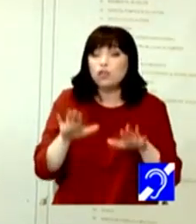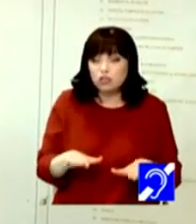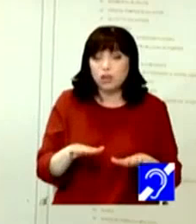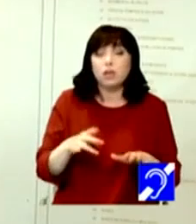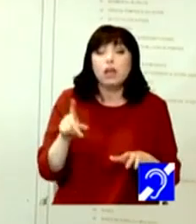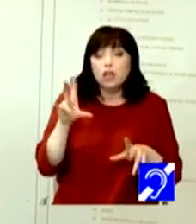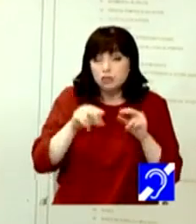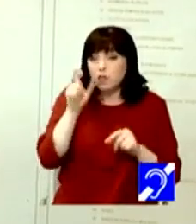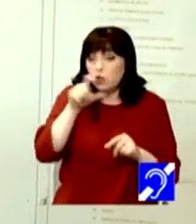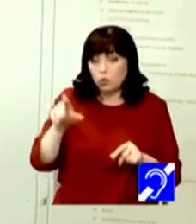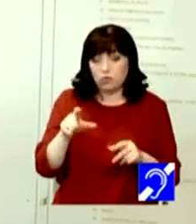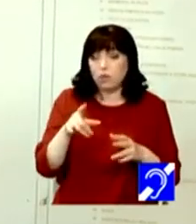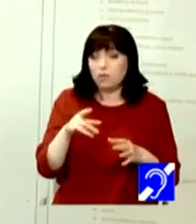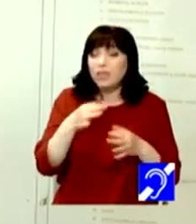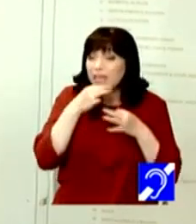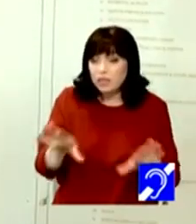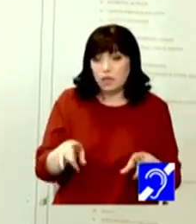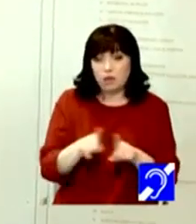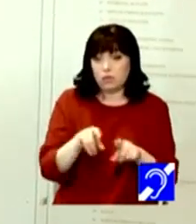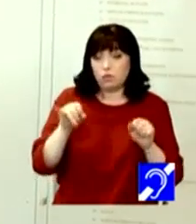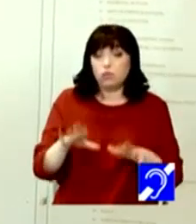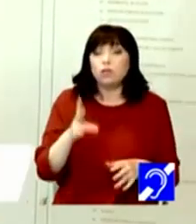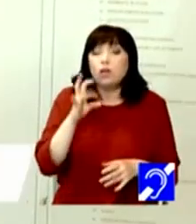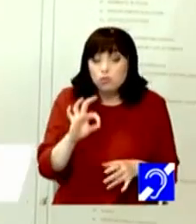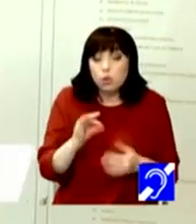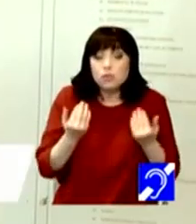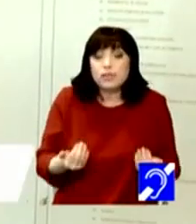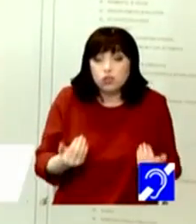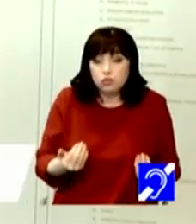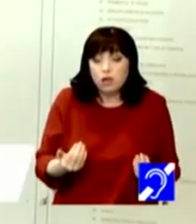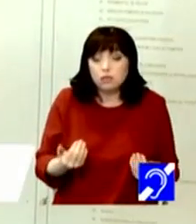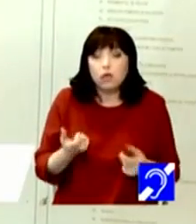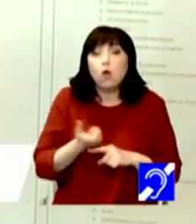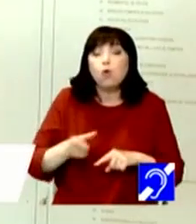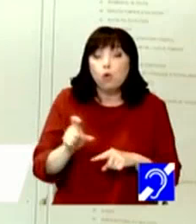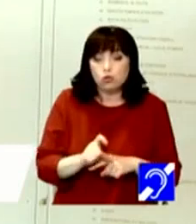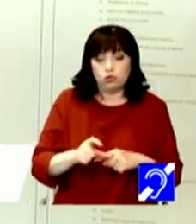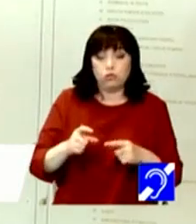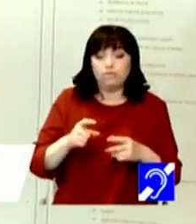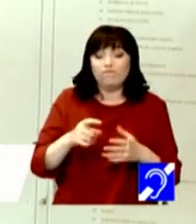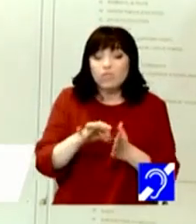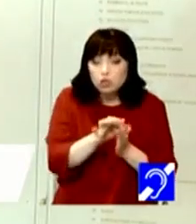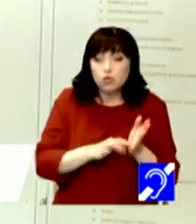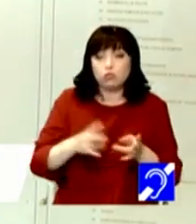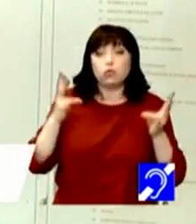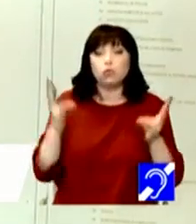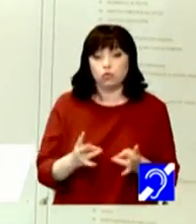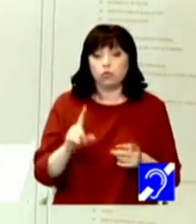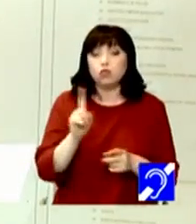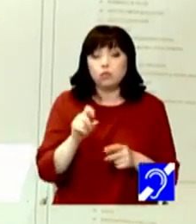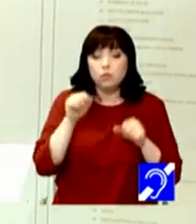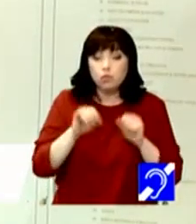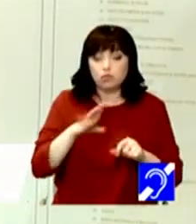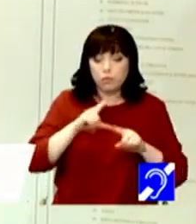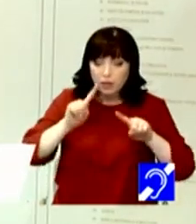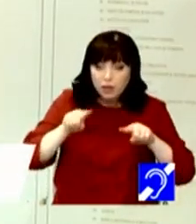foarte populară, dar la această etapă una strict necesară pentru dezvoltarea transportului public